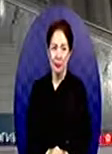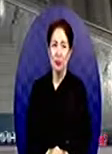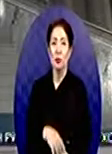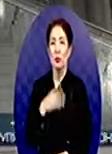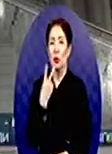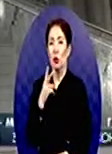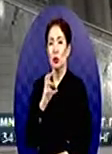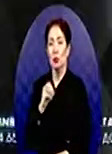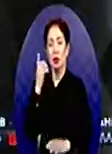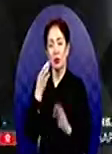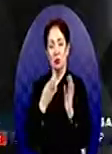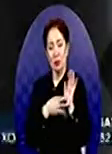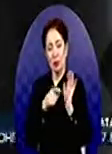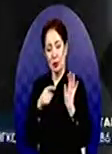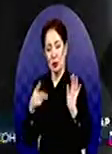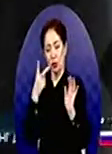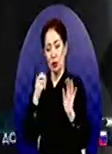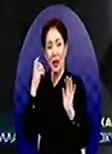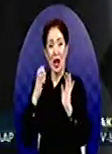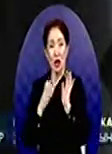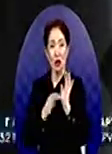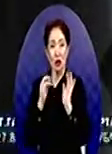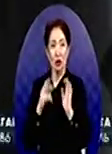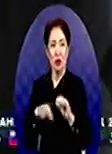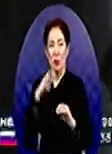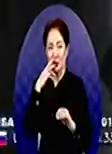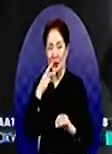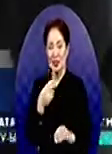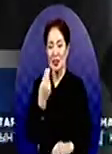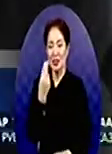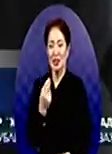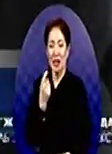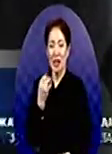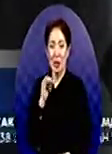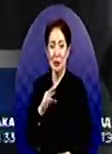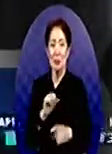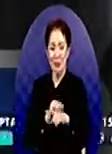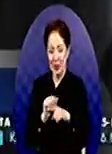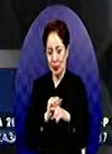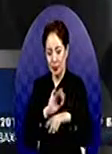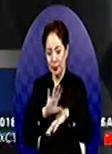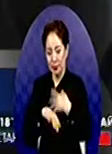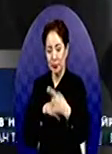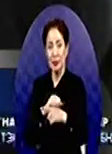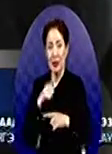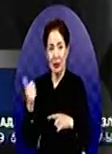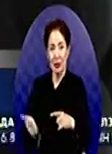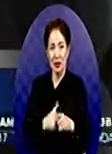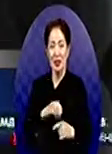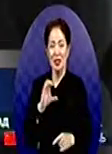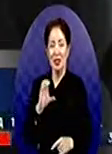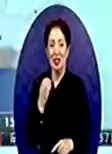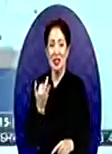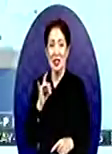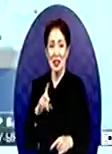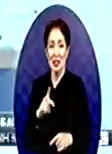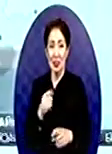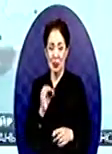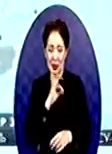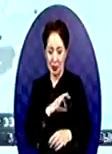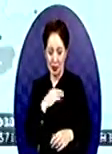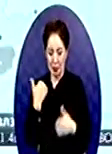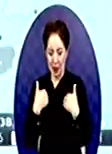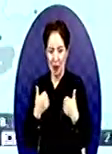2018-аас 2019 оны хичээлийн жилд мэдээллийн цахим системийг нэвтрүүлэхэд бэлэн болжээ. Систем ашиглаж ирснээр багшийн хөдөлмөрийг